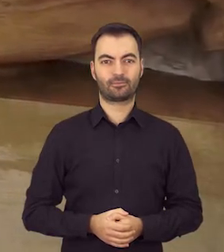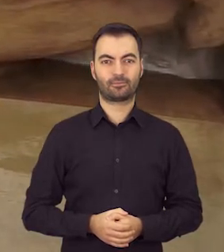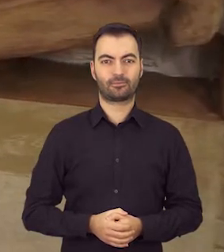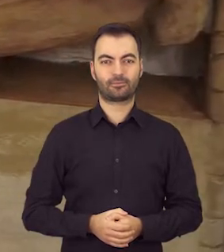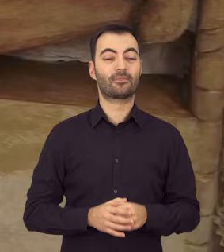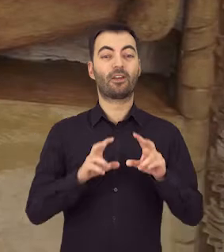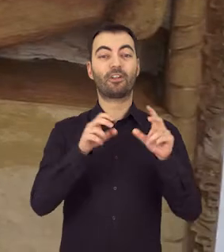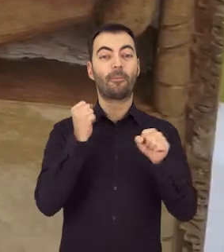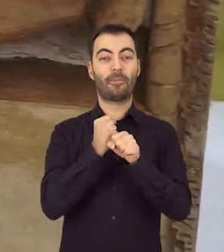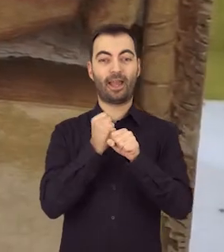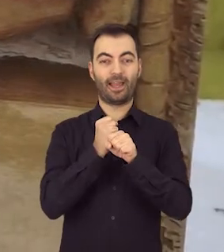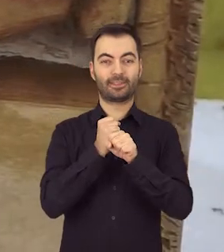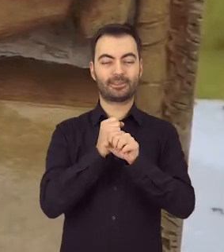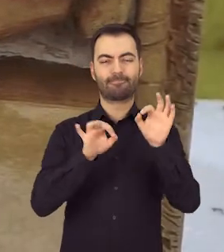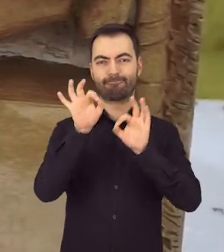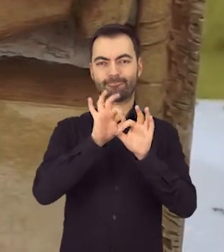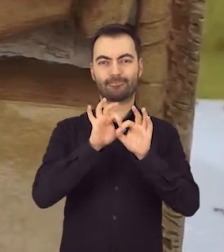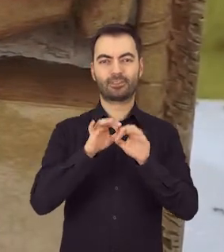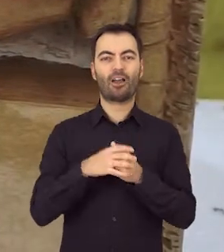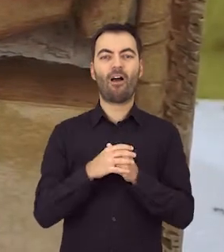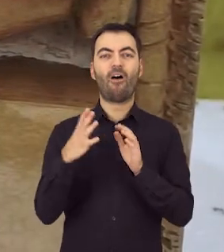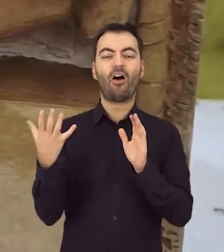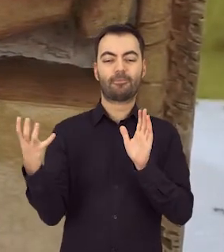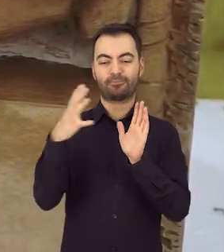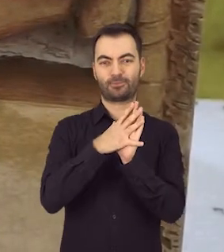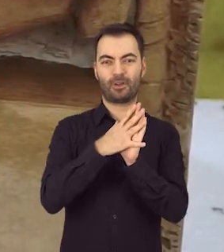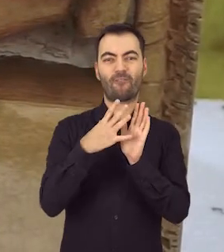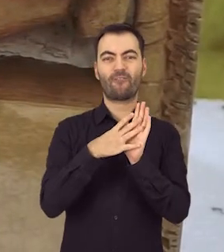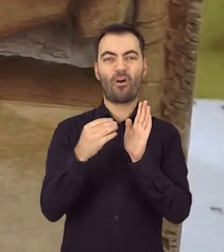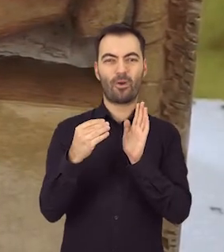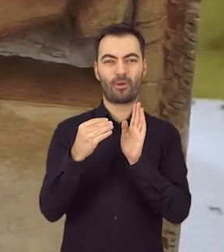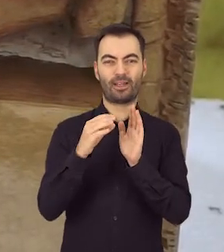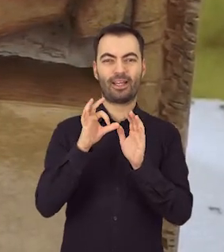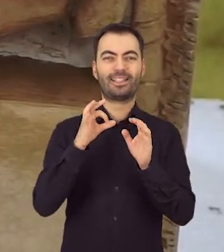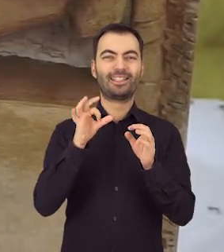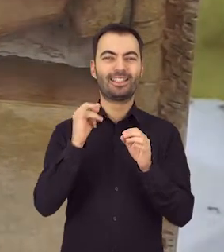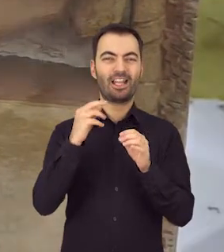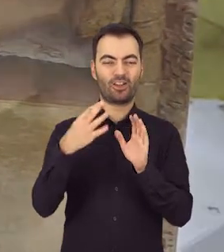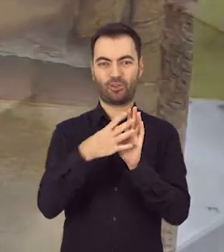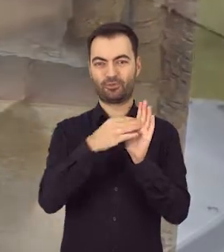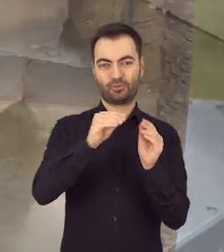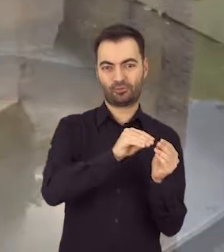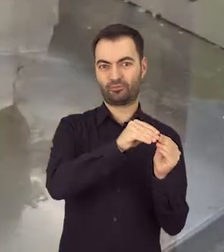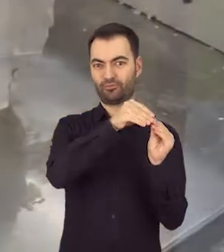W trakcie prac konserwatorskich zdjęto formy silikonowe z poszczególnych elementów rzeźb.